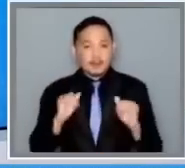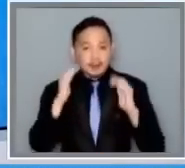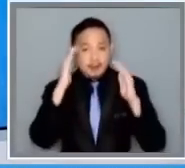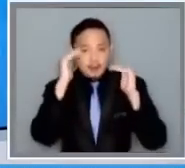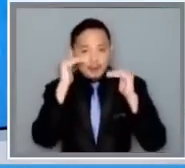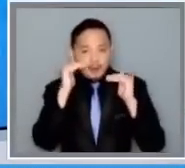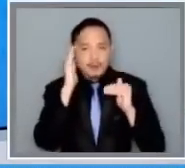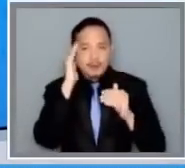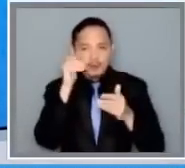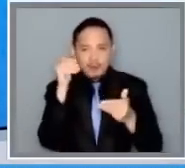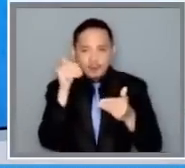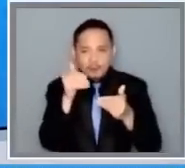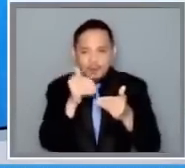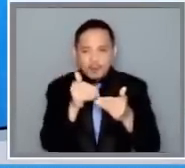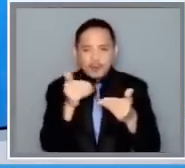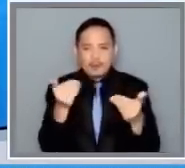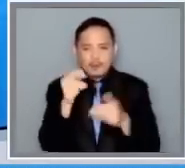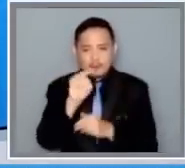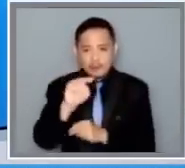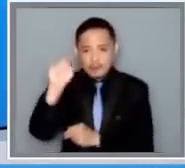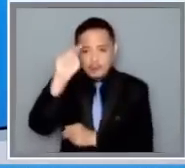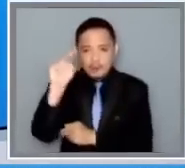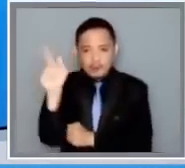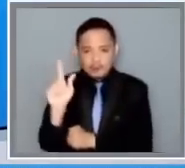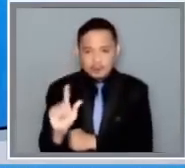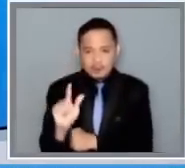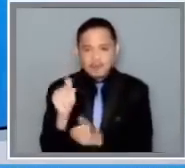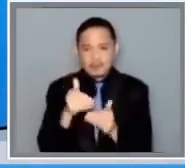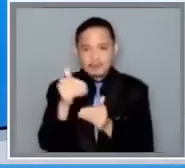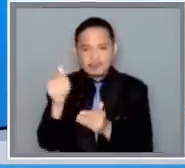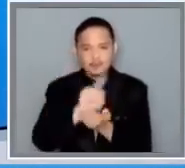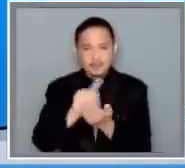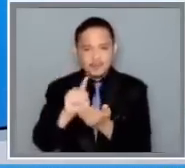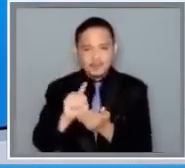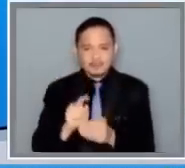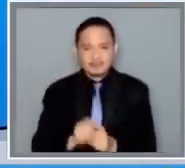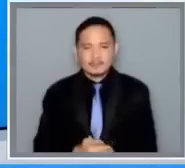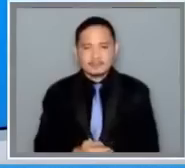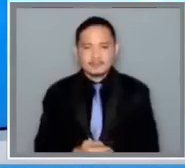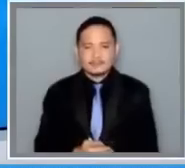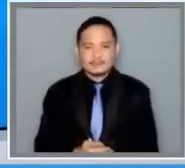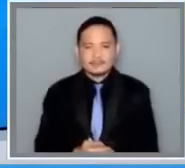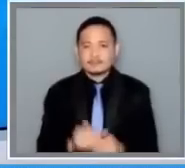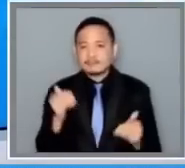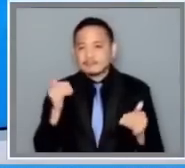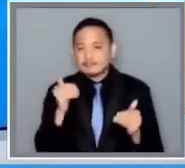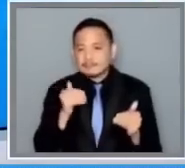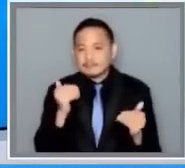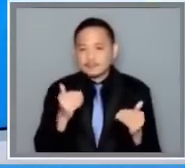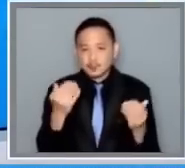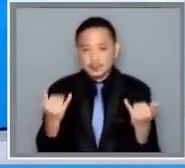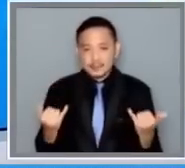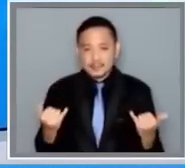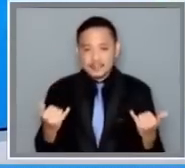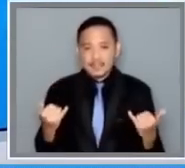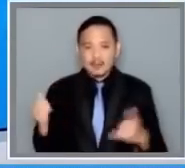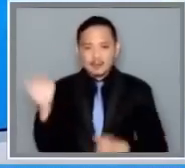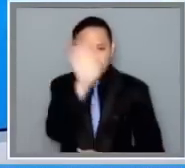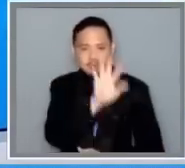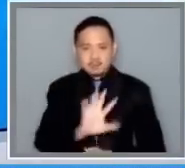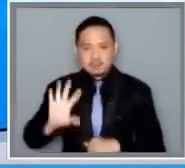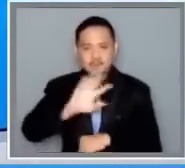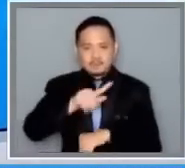ito sa extreme northern Luzon next week. Sa mga susunod na oras, malaking bahagi ng bansa ang uulanin. Dito